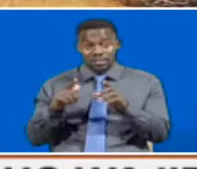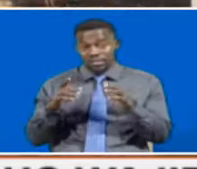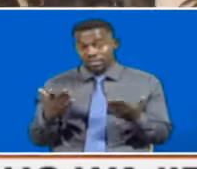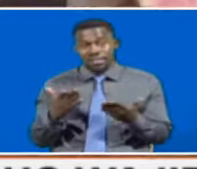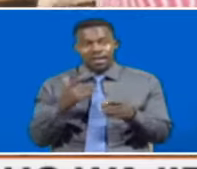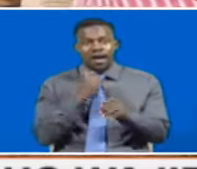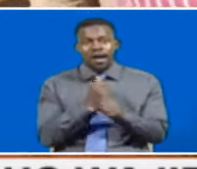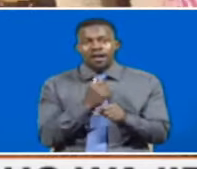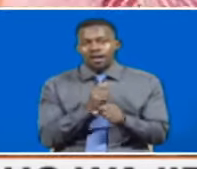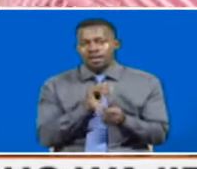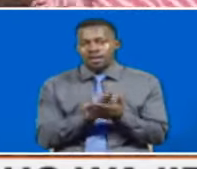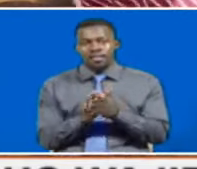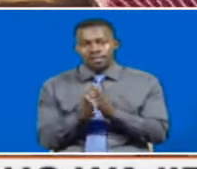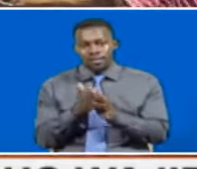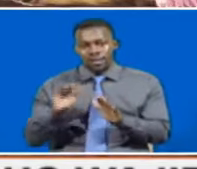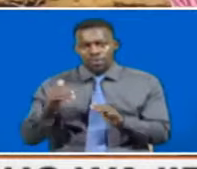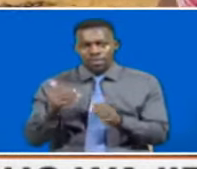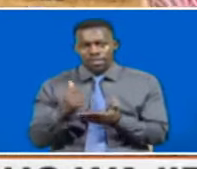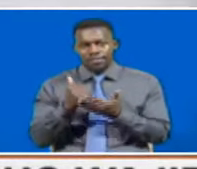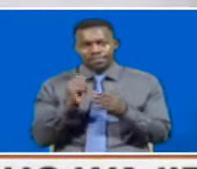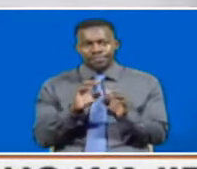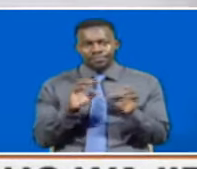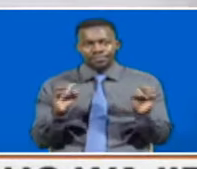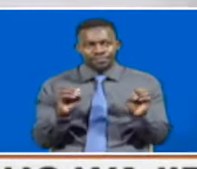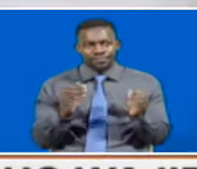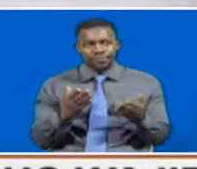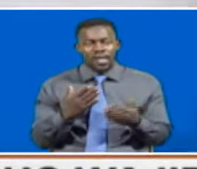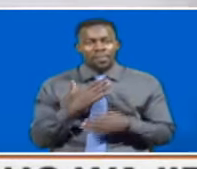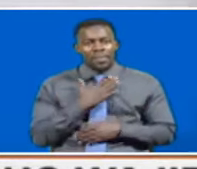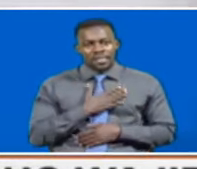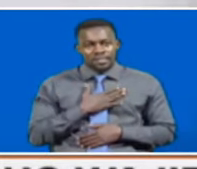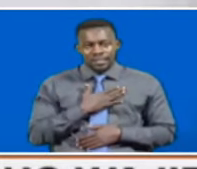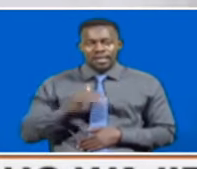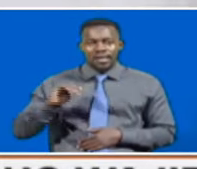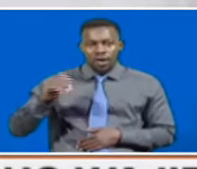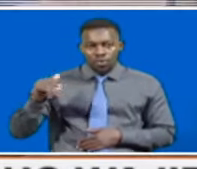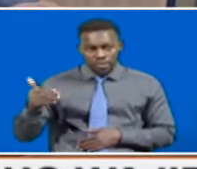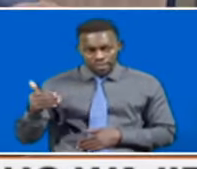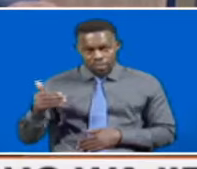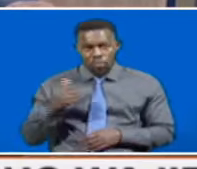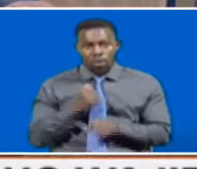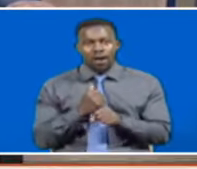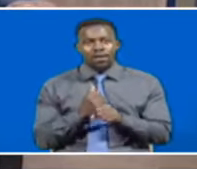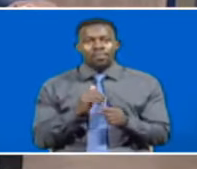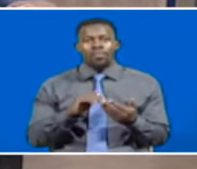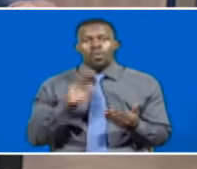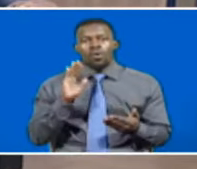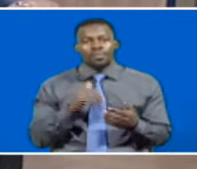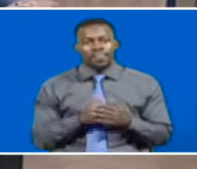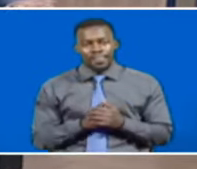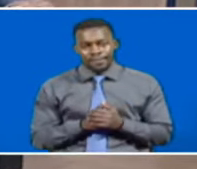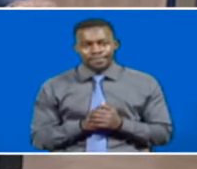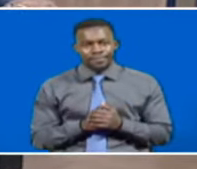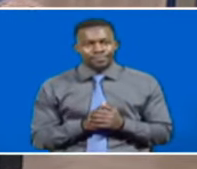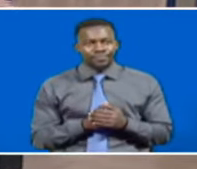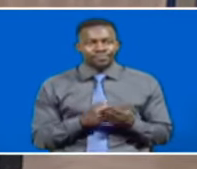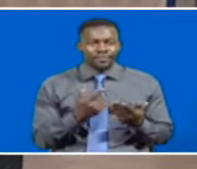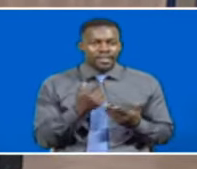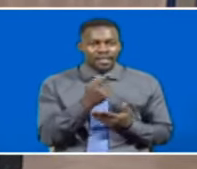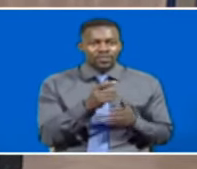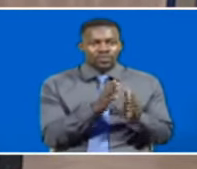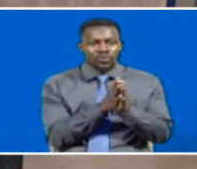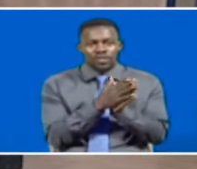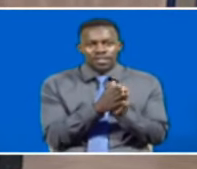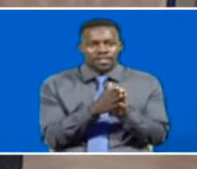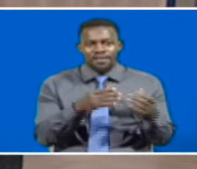jambo ambaye ilikuwa inastahilika. Tunasema wafanye bidii. Na bila shaka na taarifa hiyo kutoka kule Wajir